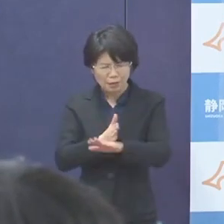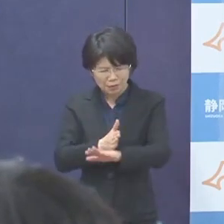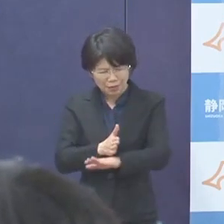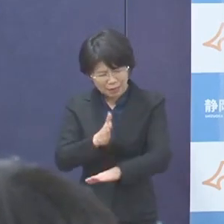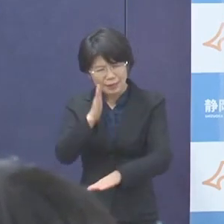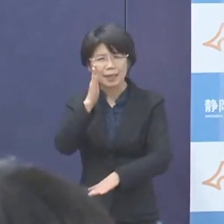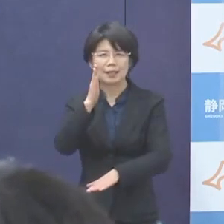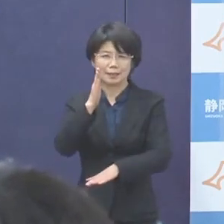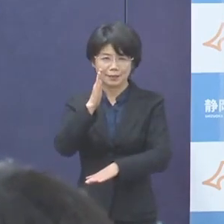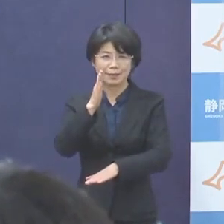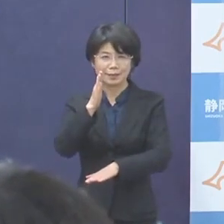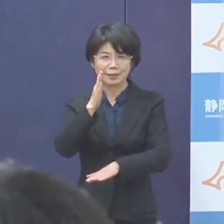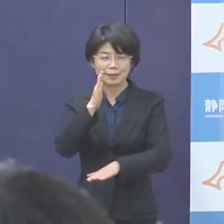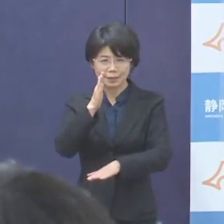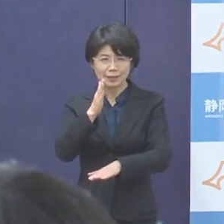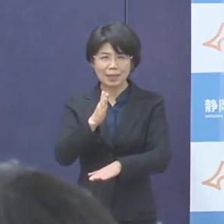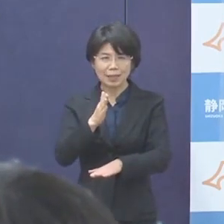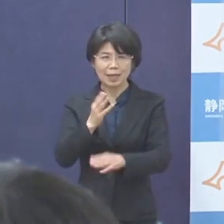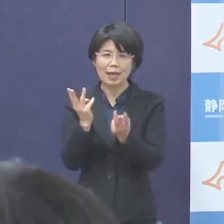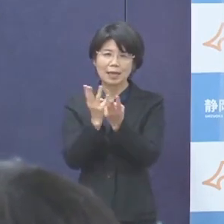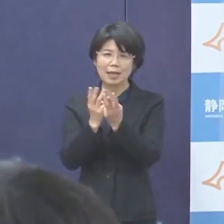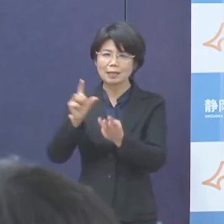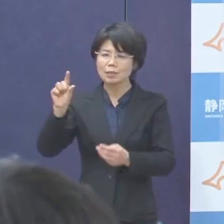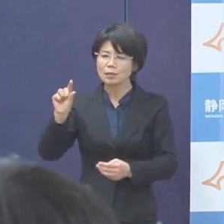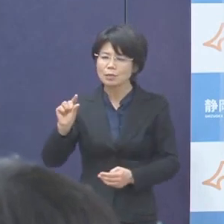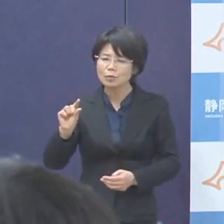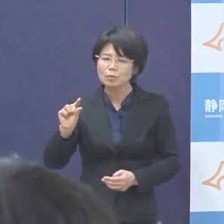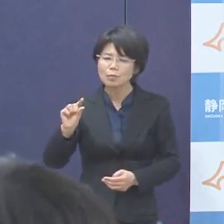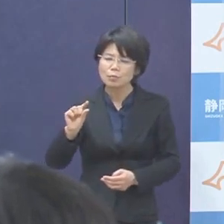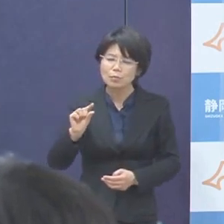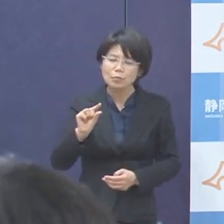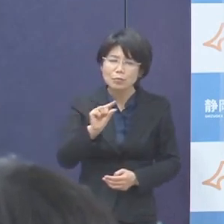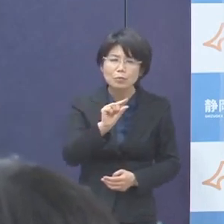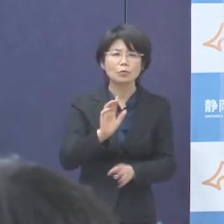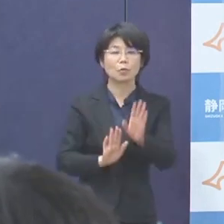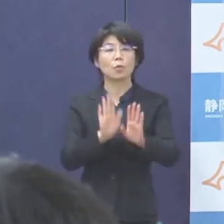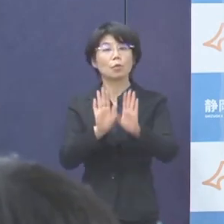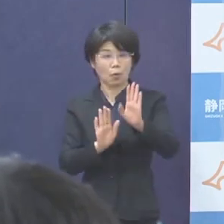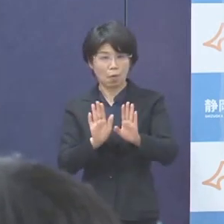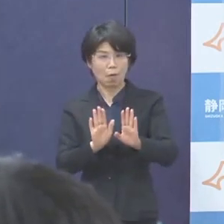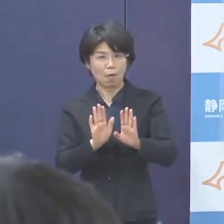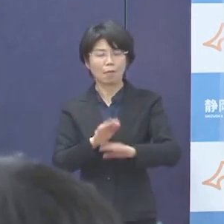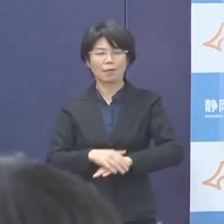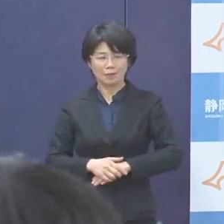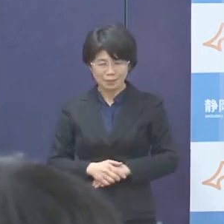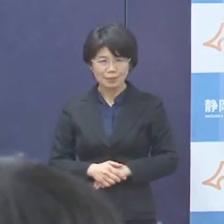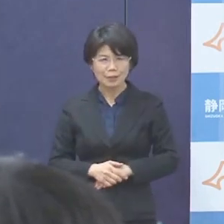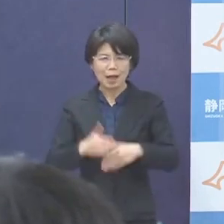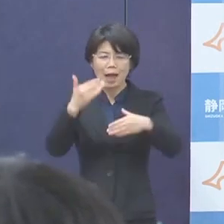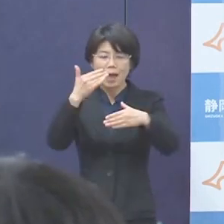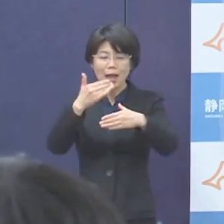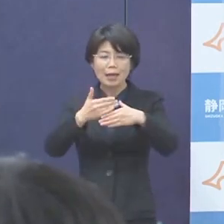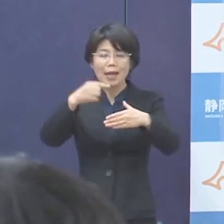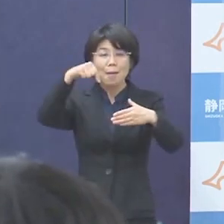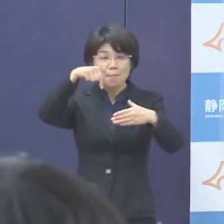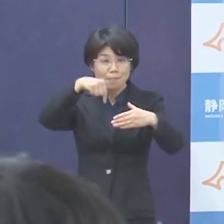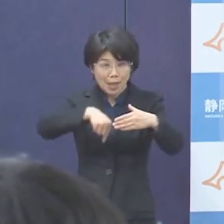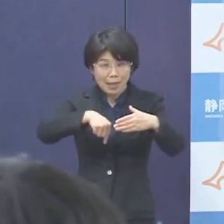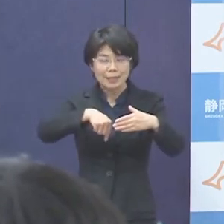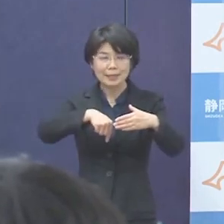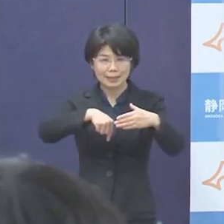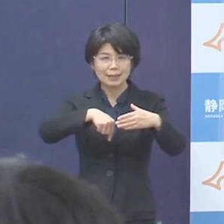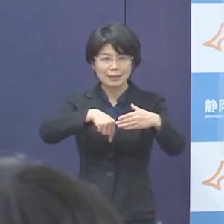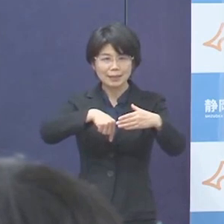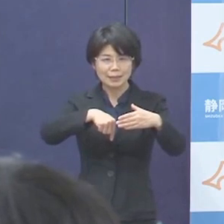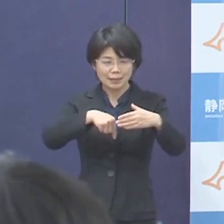げで、状況が落ち着いてまいりました。そこでですね、県内におけるこの経